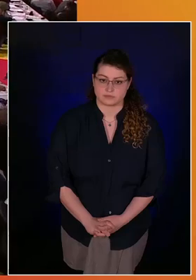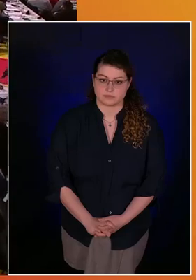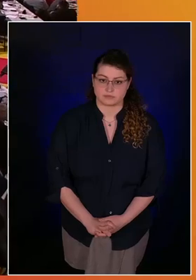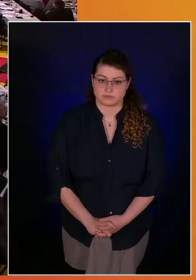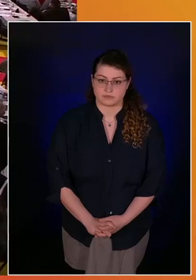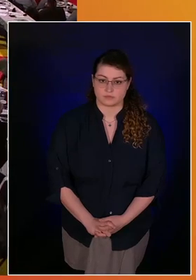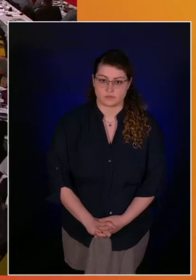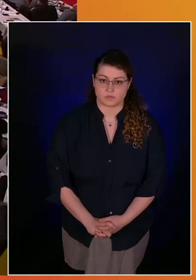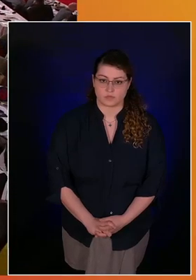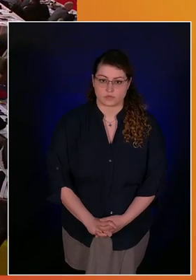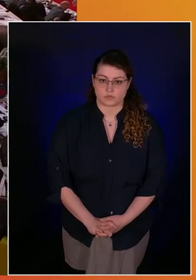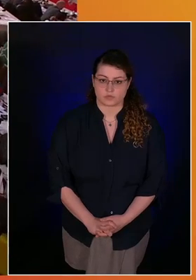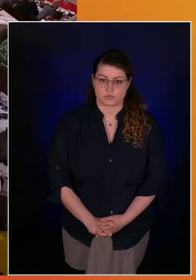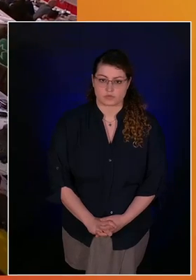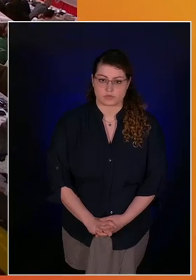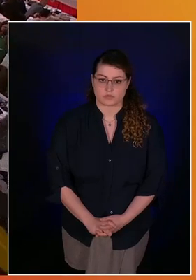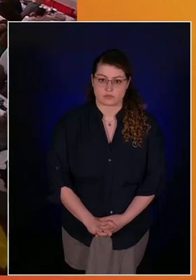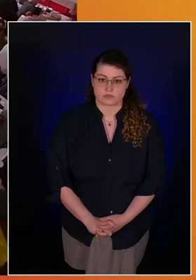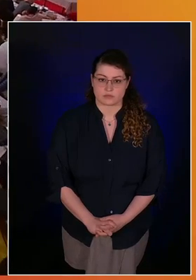président alors